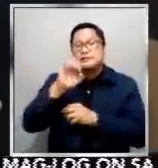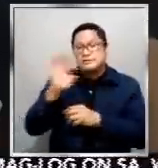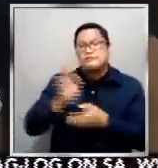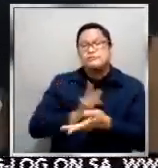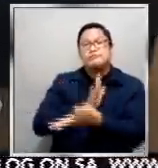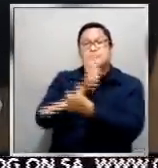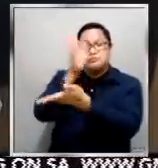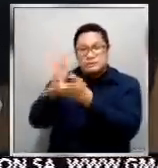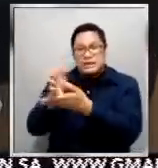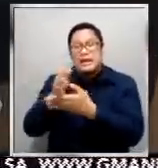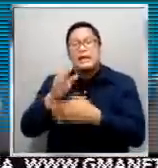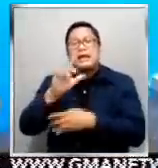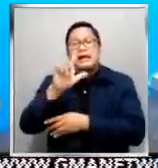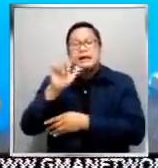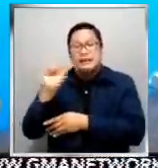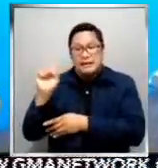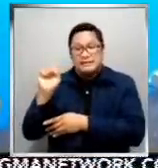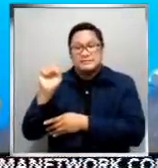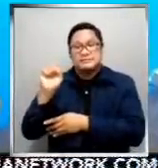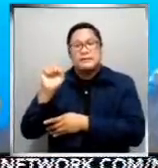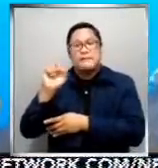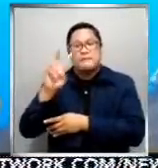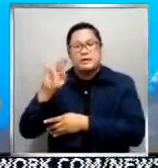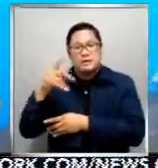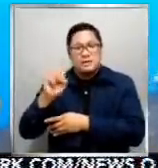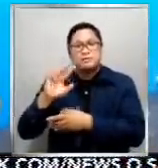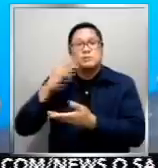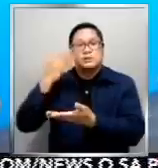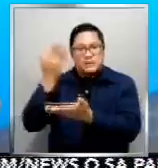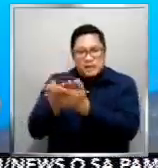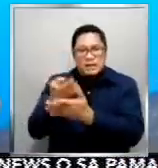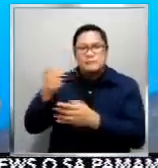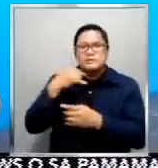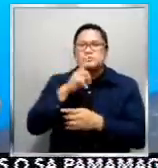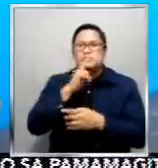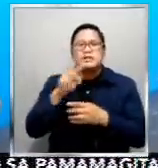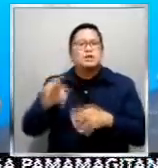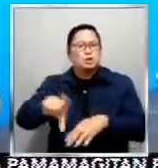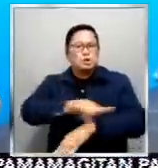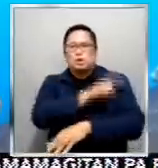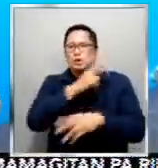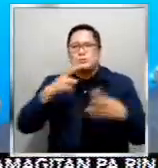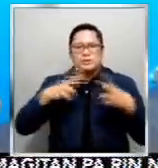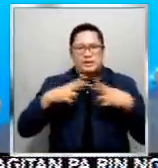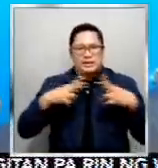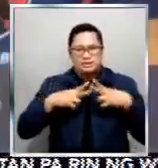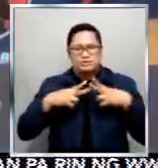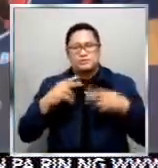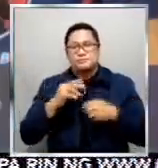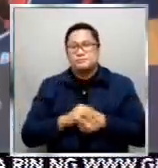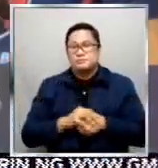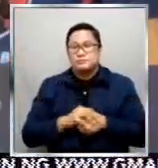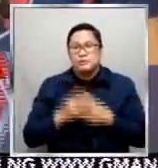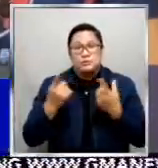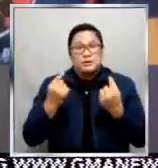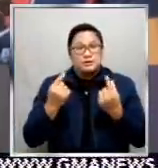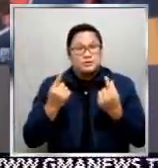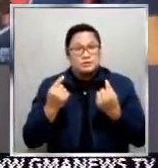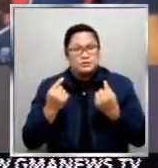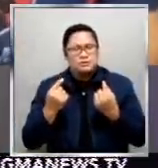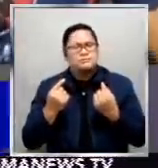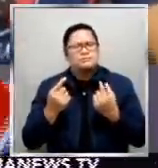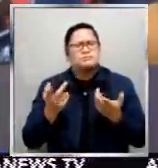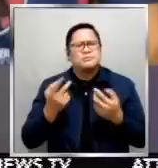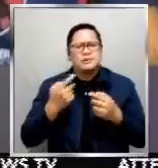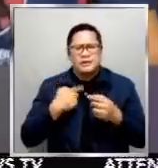Vegas. Pagdating ng Pilipinas ay nagsimula na ang mahabang bakasyon para kay The Bull. Ang ginawa ko, naisip ko, oh, sige, maglagay ako ng table